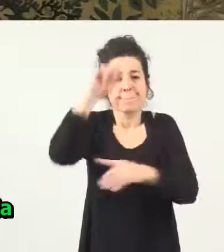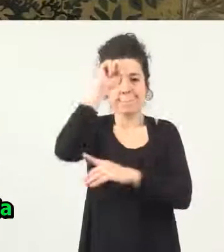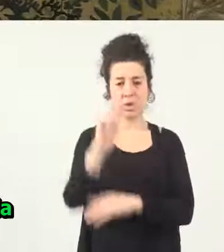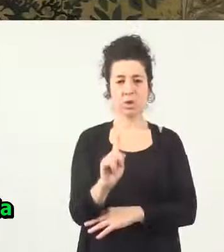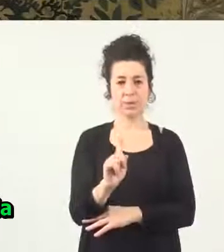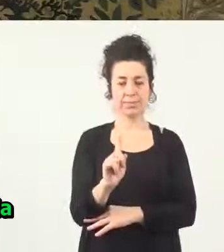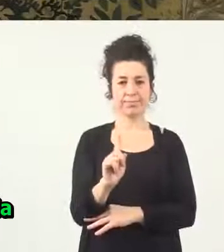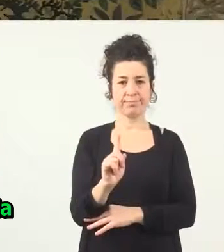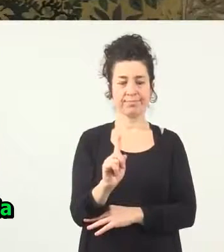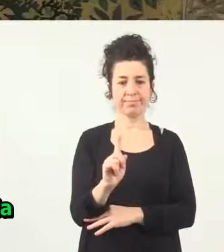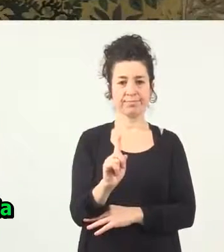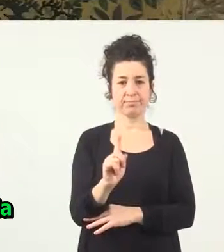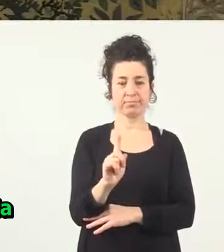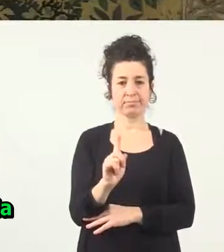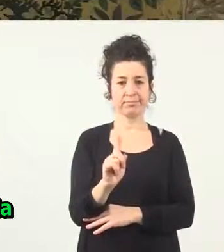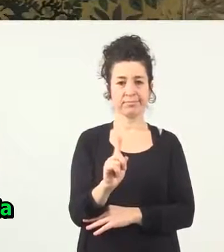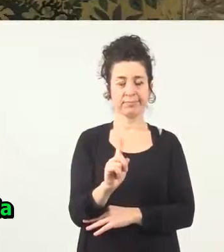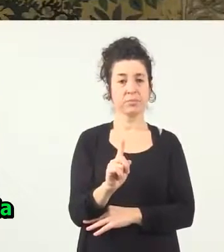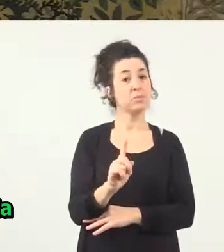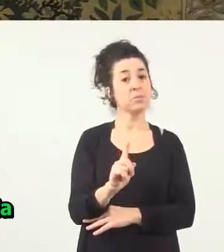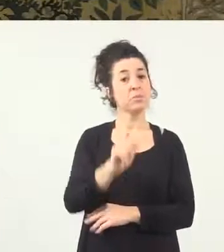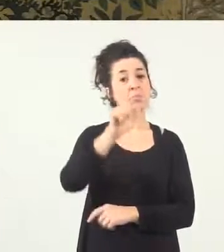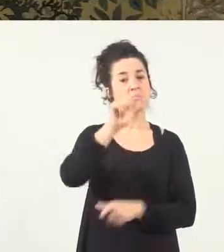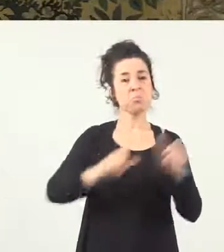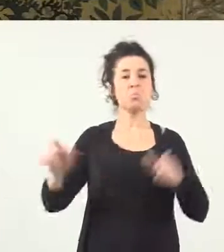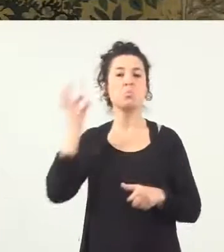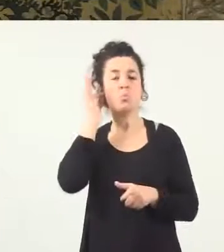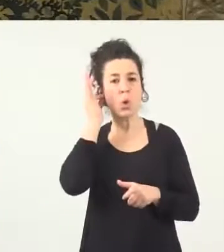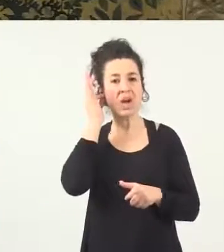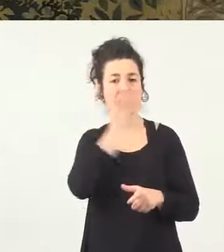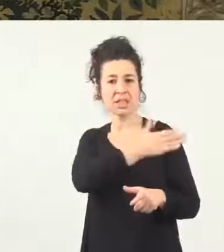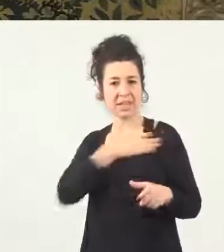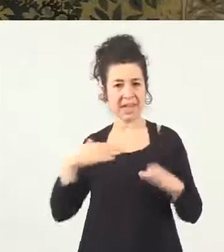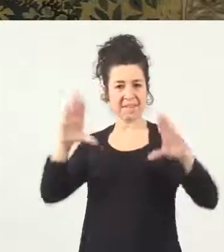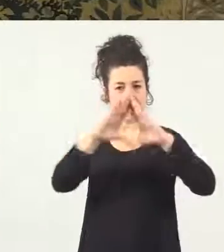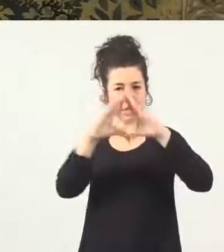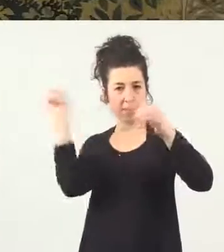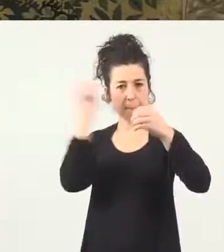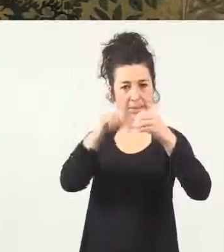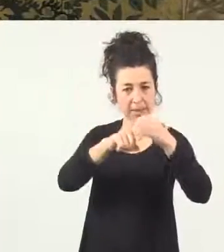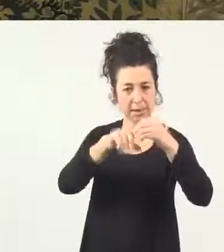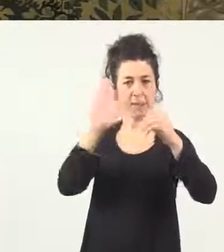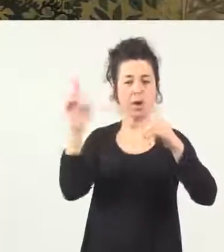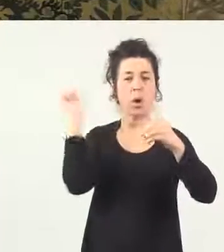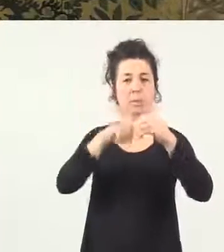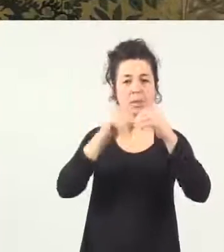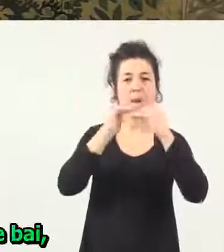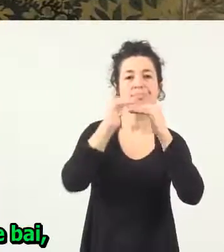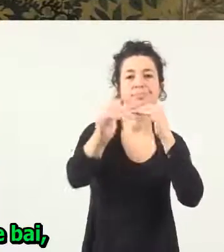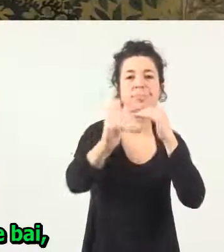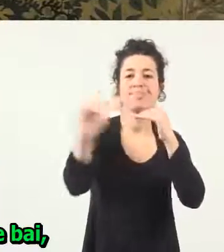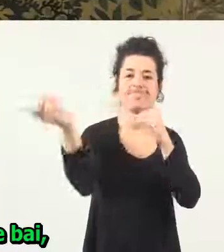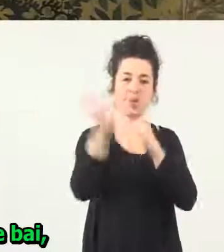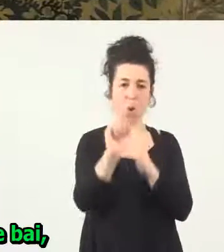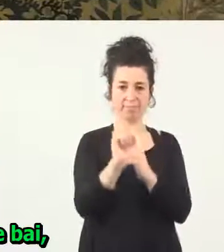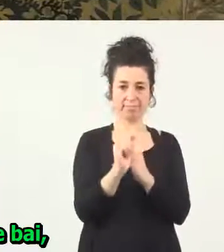ba, gero eta emakume gehiago daudela parte hartzeko feminismoan, baina ez parte hartzeko modu egonkor batean. Osea, ez